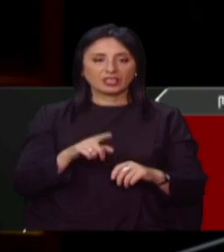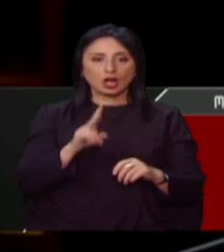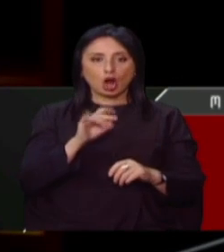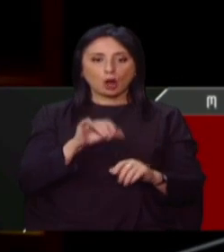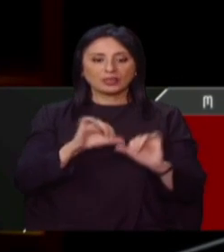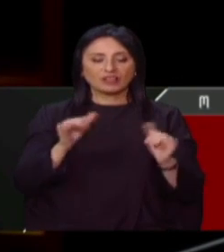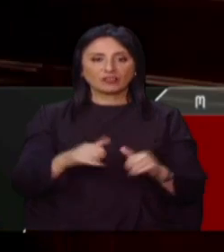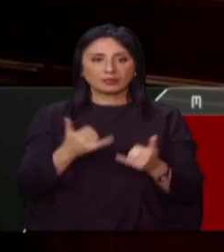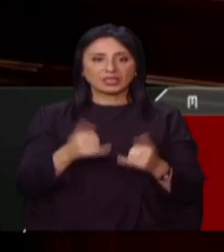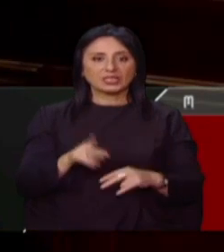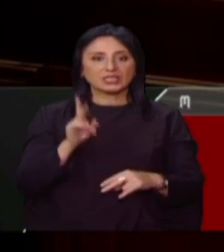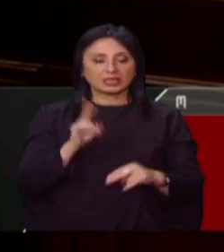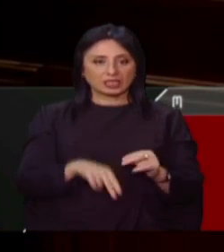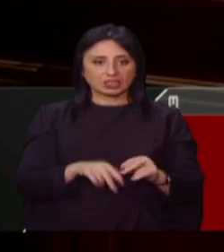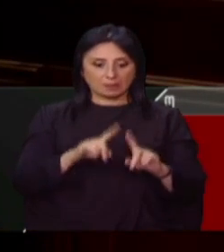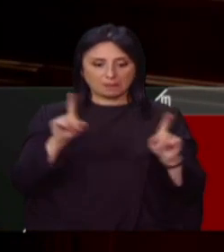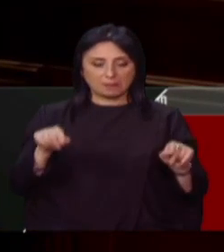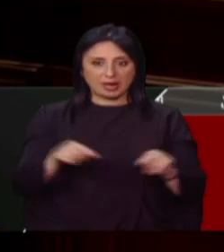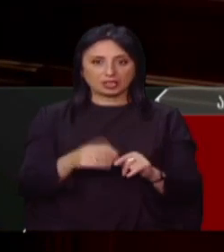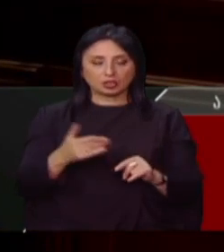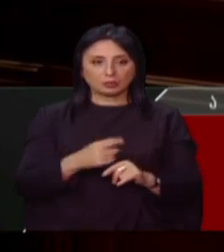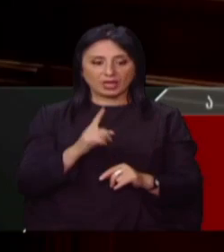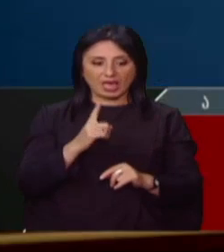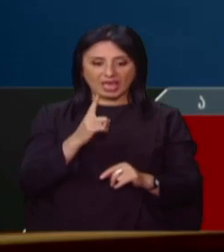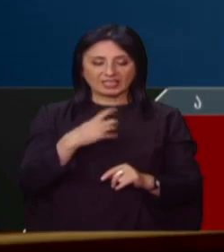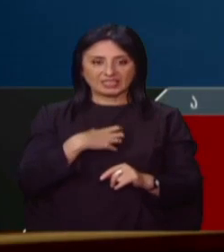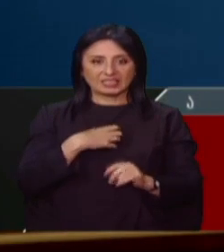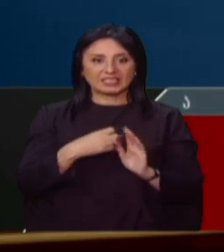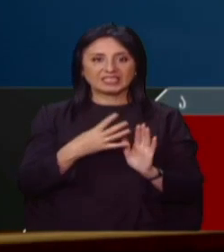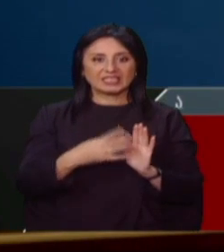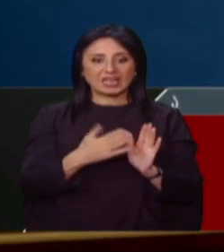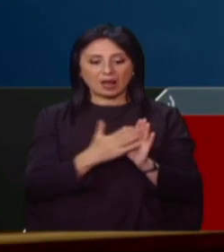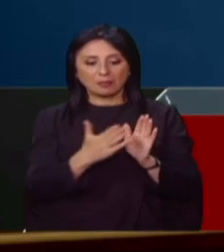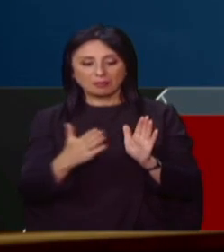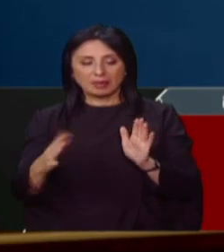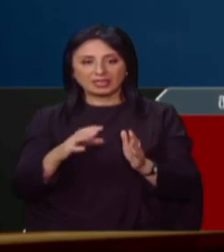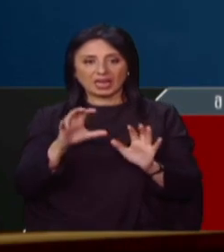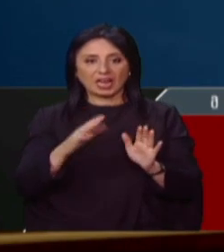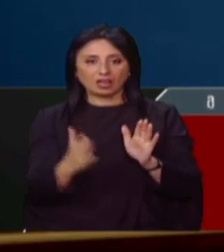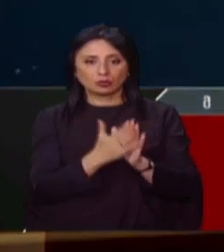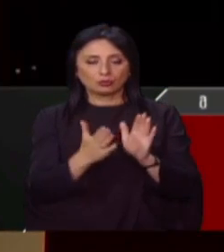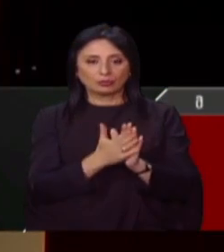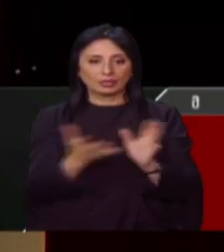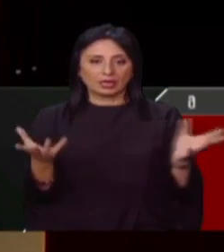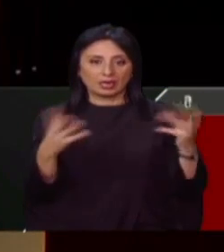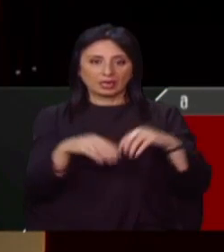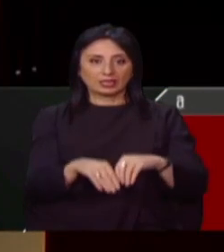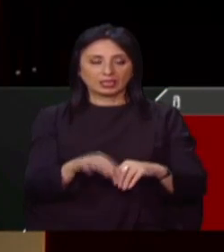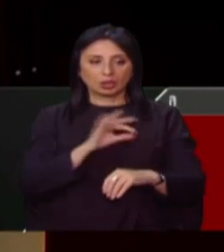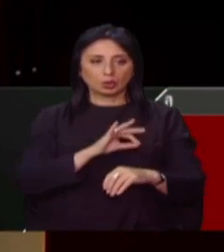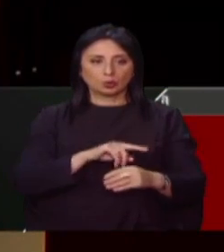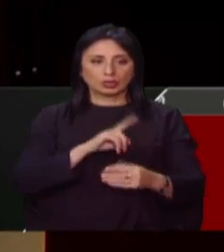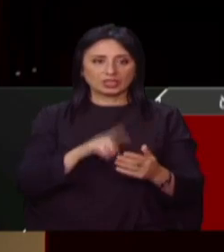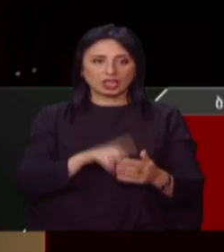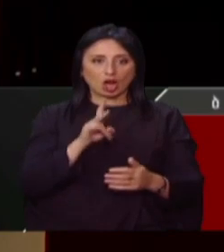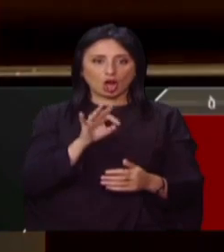საკომიტეტო ფორმატში დღეს დასრულდა. პაკეტს, რომელიც ერთ ძირითად და 19 მოქმედ კანონში შესატან ცვლილებებს აერთიანებს, იურიდიულ